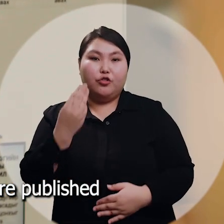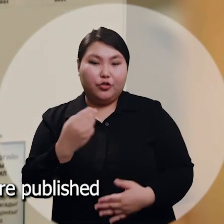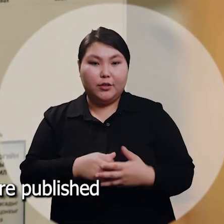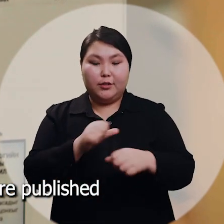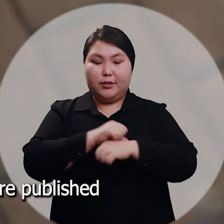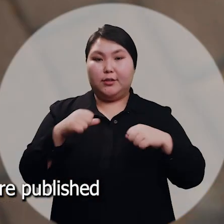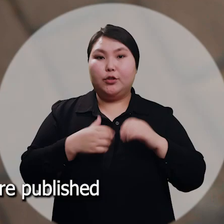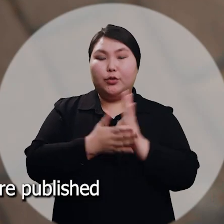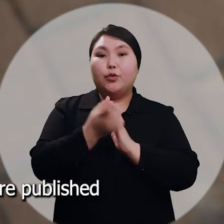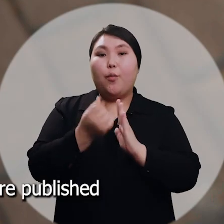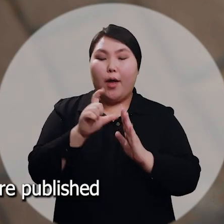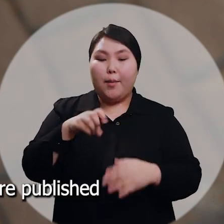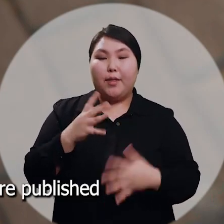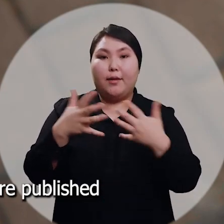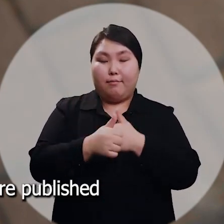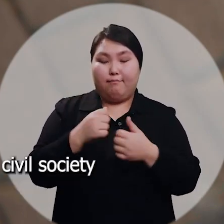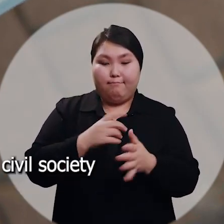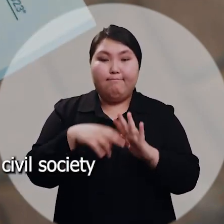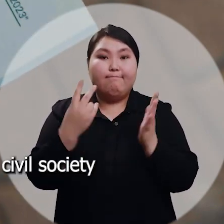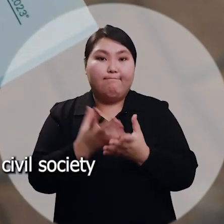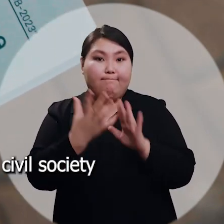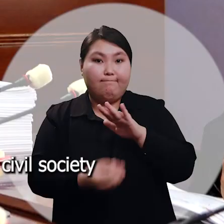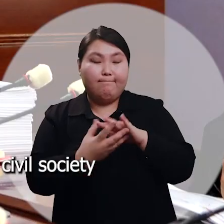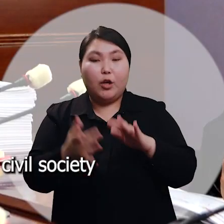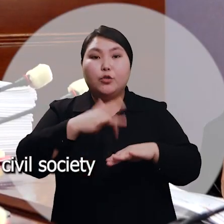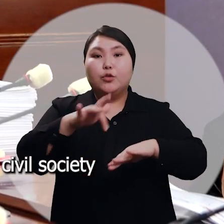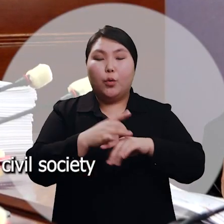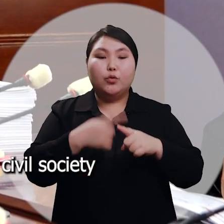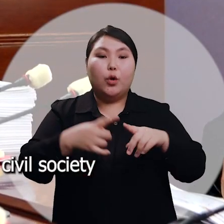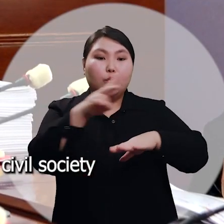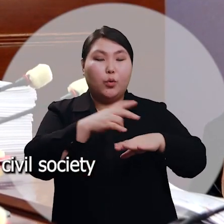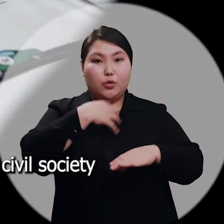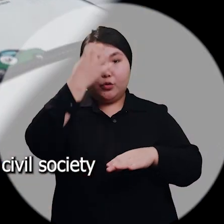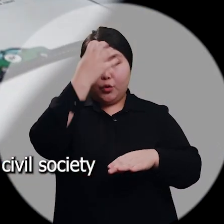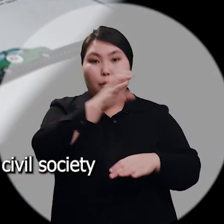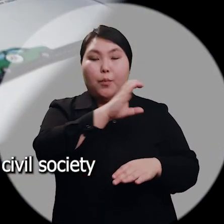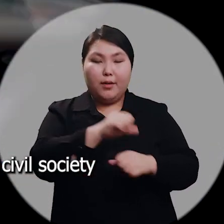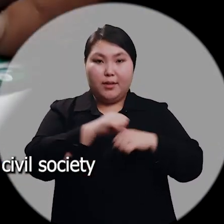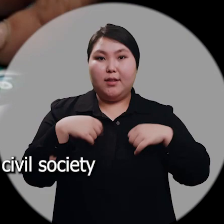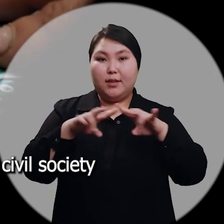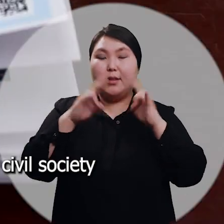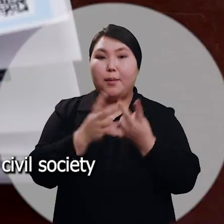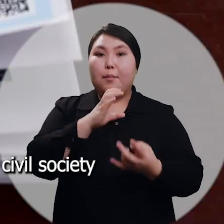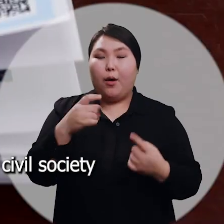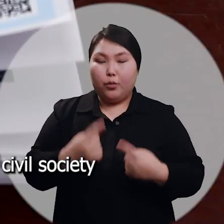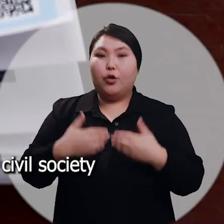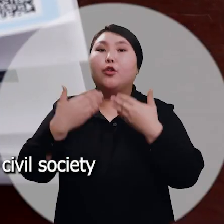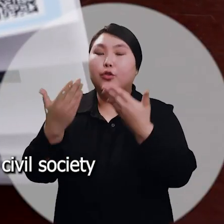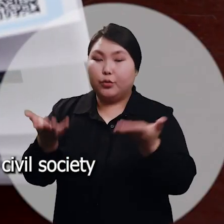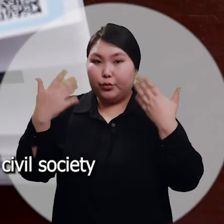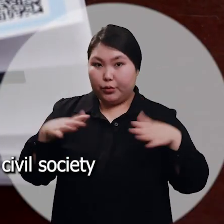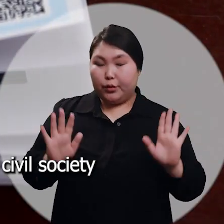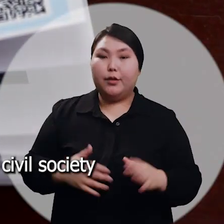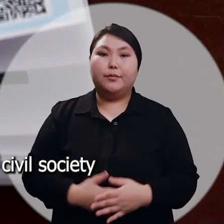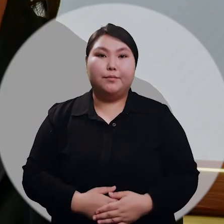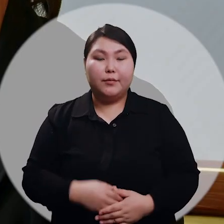Хороооно ширрэхэг іргэдийн тэсүвээ эмэхтэглээг хэллүлж, түв, орныүткэн түрийн баагуулаг болуууууууу Ereigni nigh-myn bai gweud gweudad hwzailin